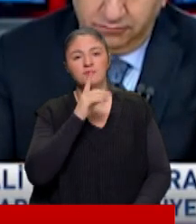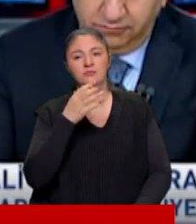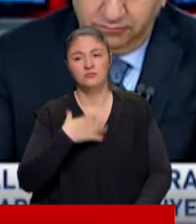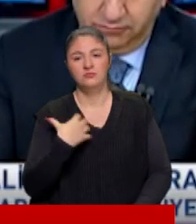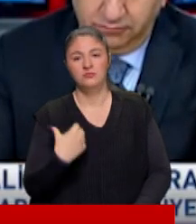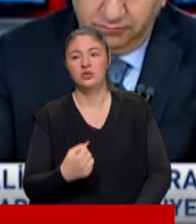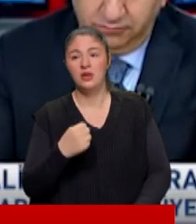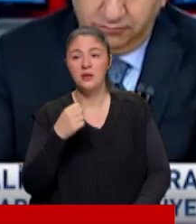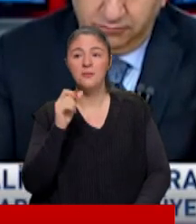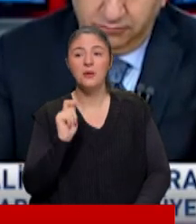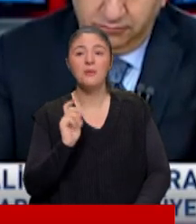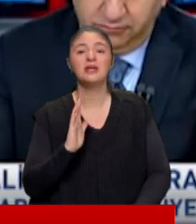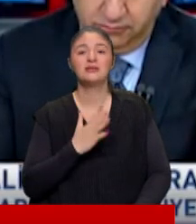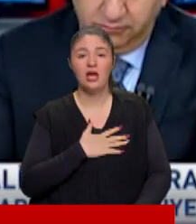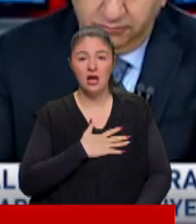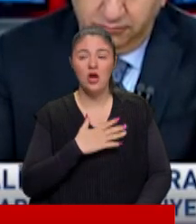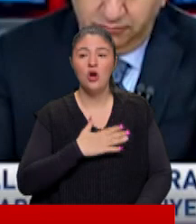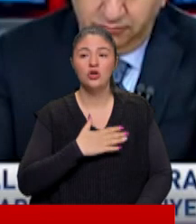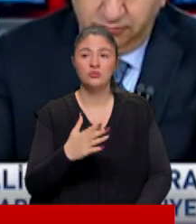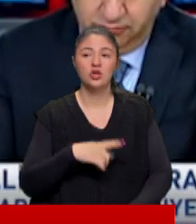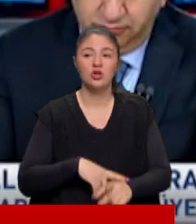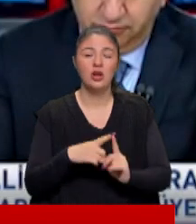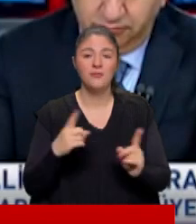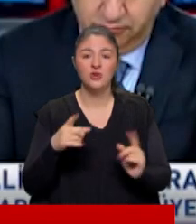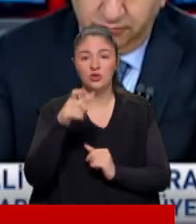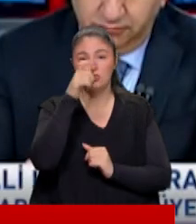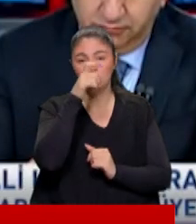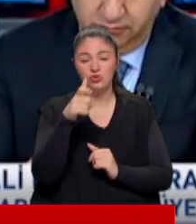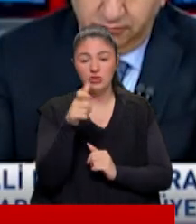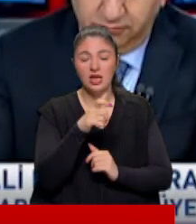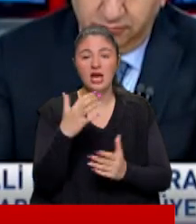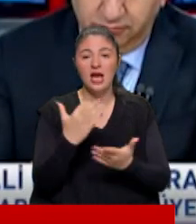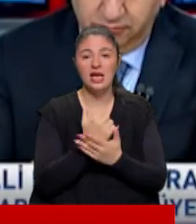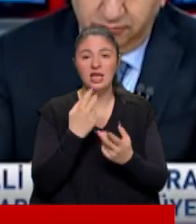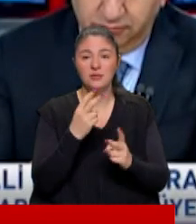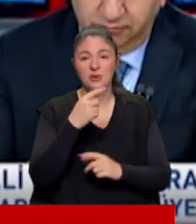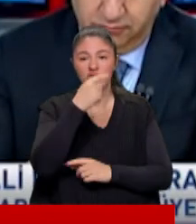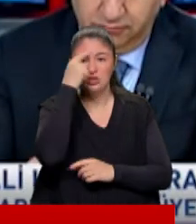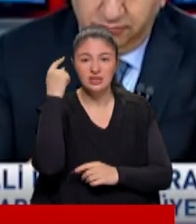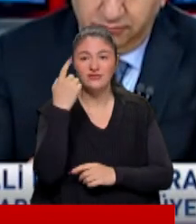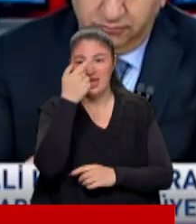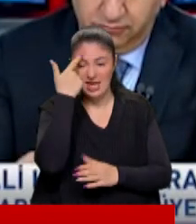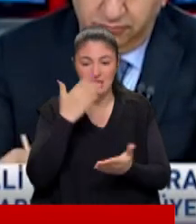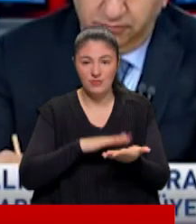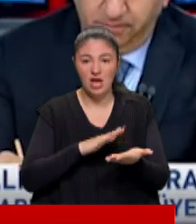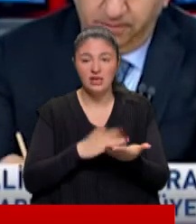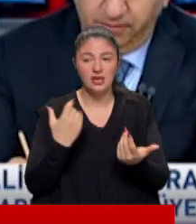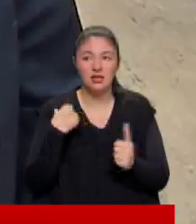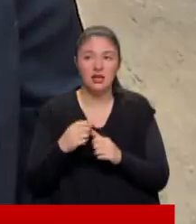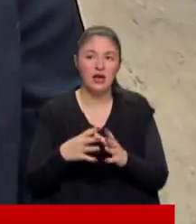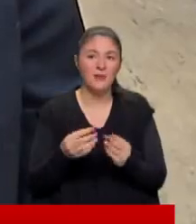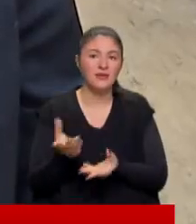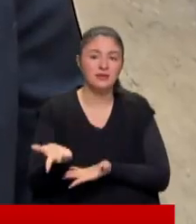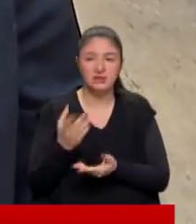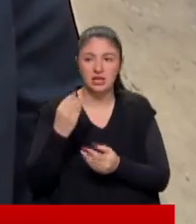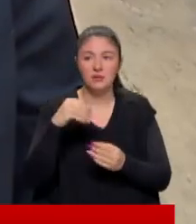şayet beceremezsek önümüzdeki dönemde Türkiye'yi kazanabilme şansı ve imkanını da yitiririz.